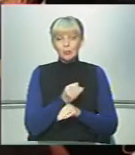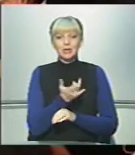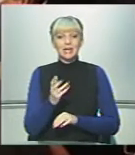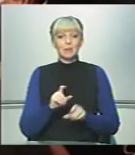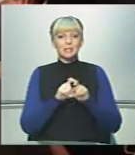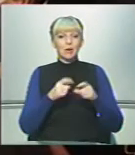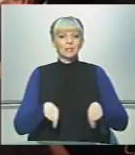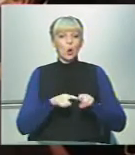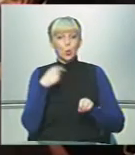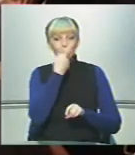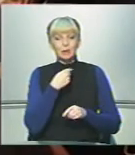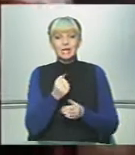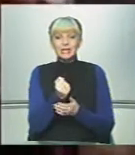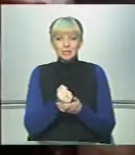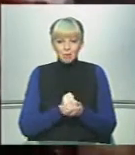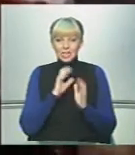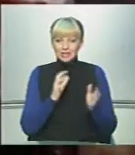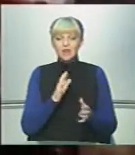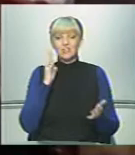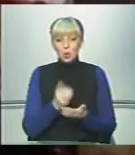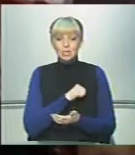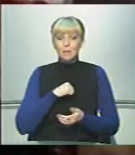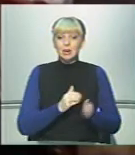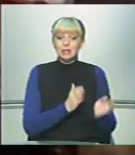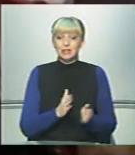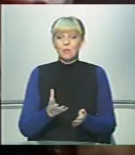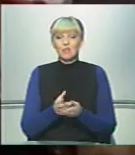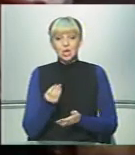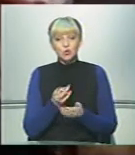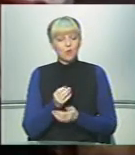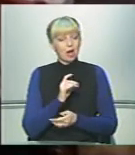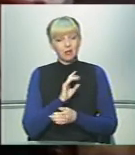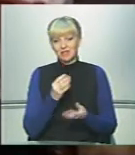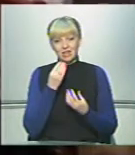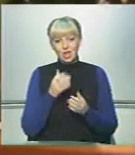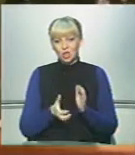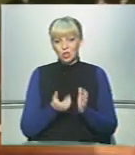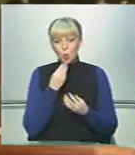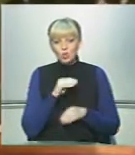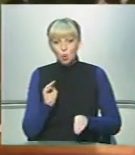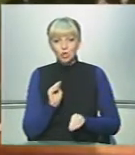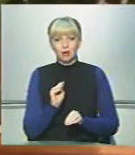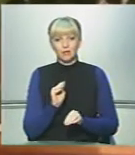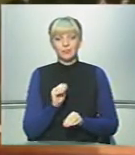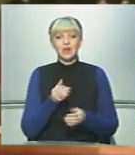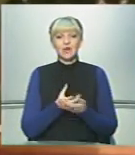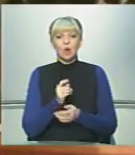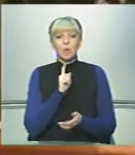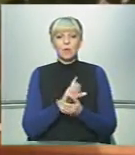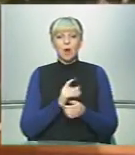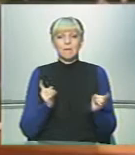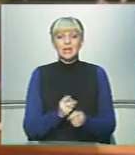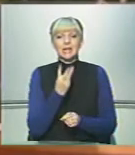Кількість закладів такого типу зберегти вдалося, однак сама система фінансування недосконала. Фінансування мусить бути як